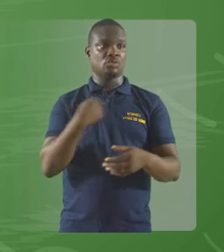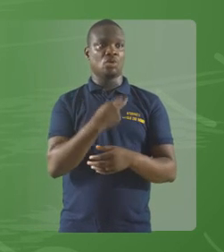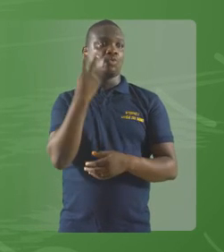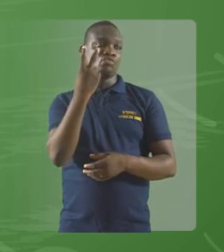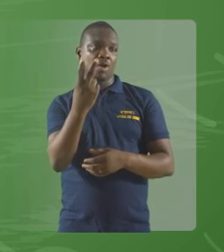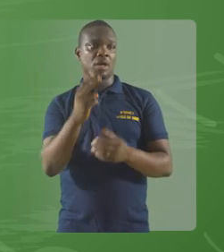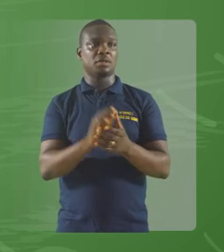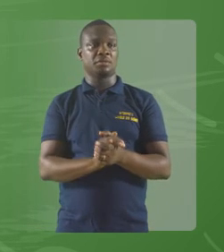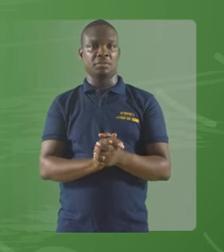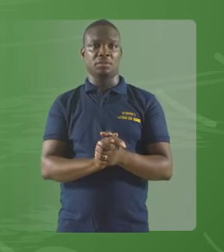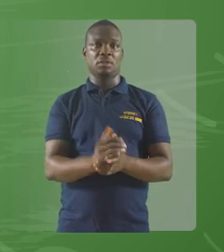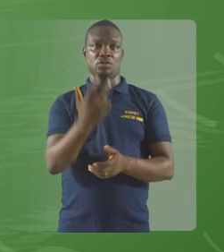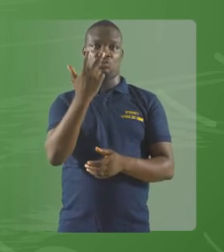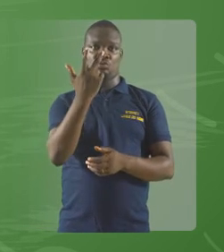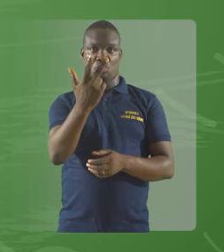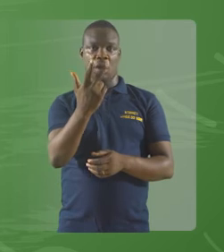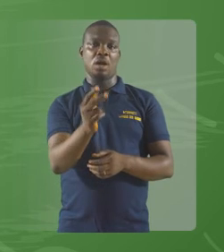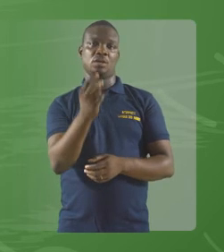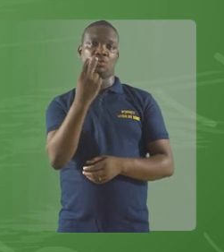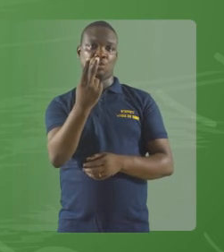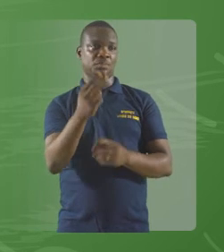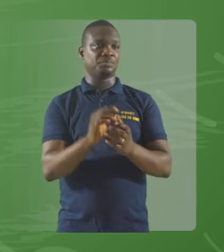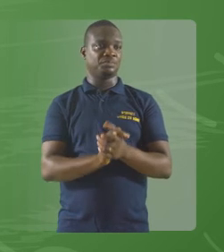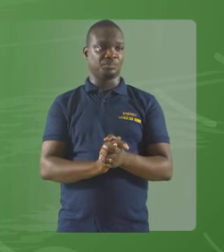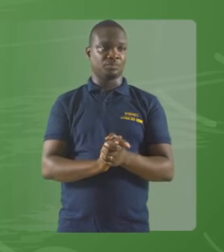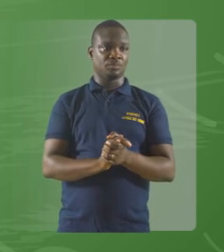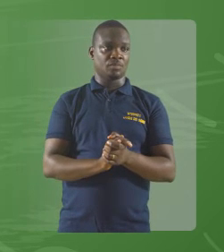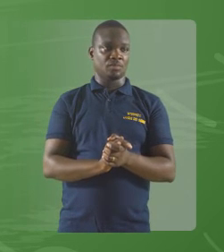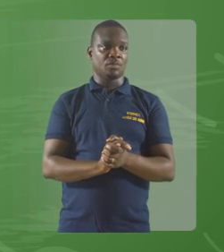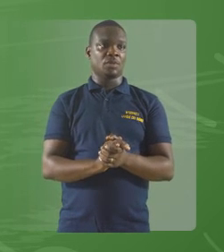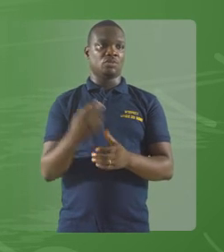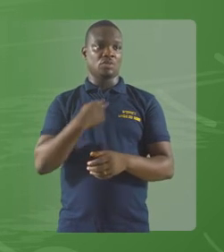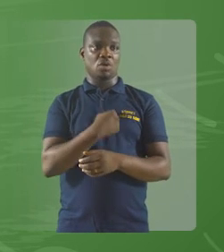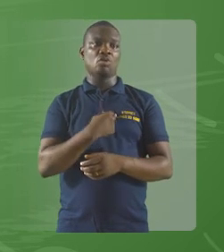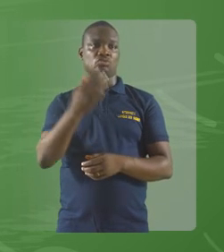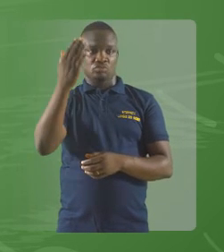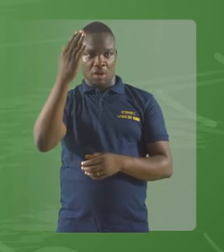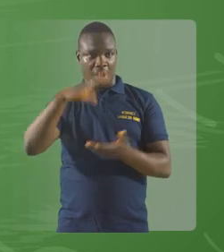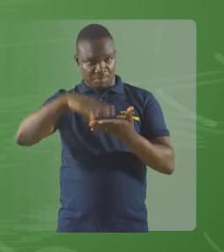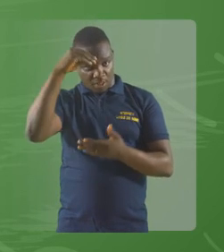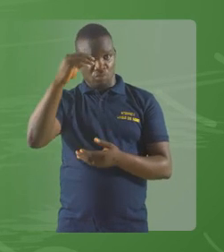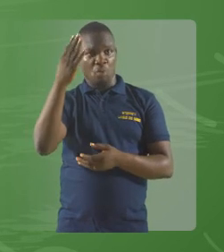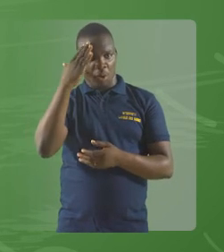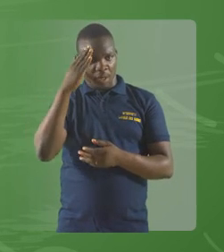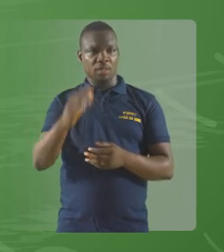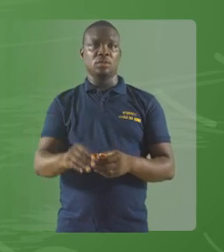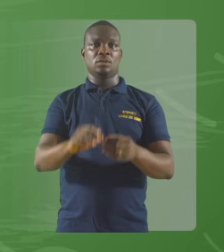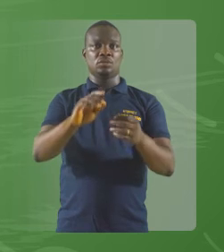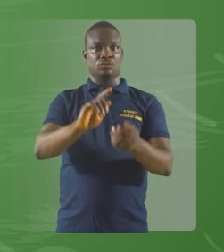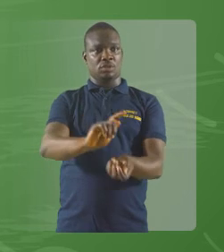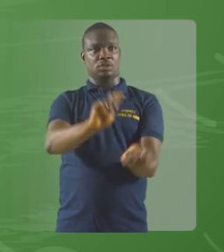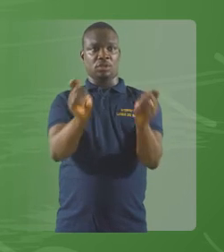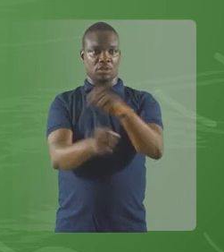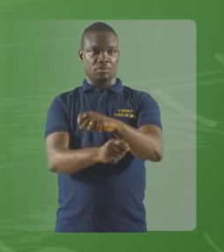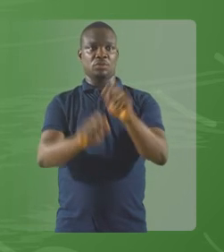nous allons apprendre à reconnaître une transformation du plan